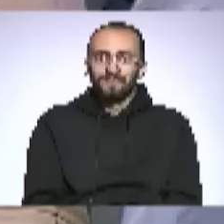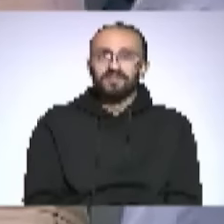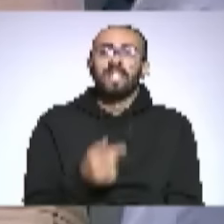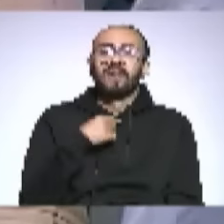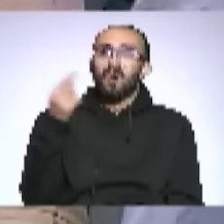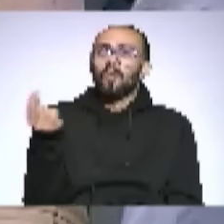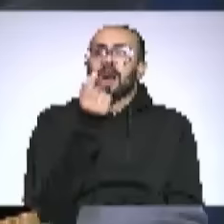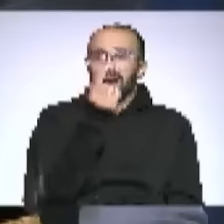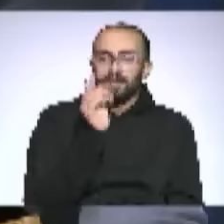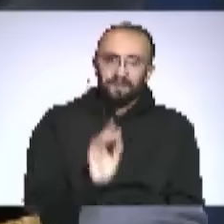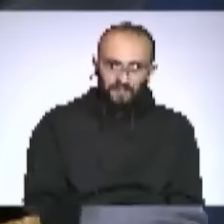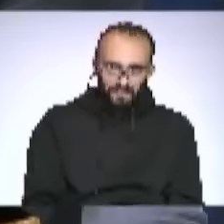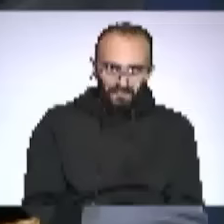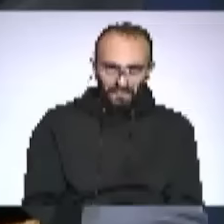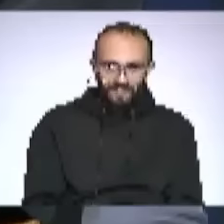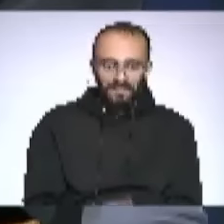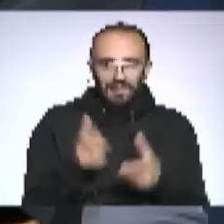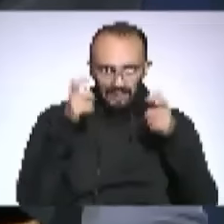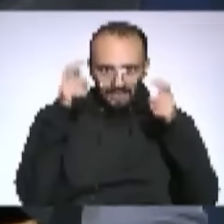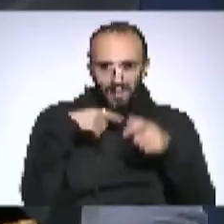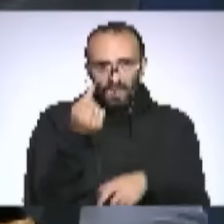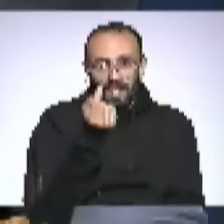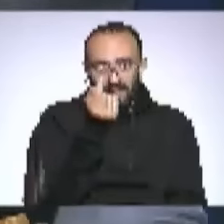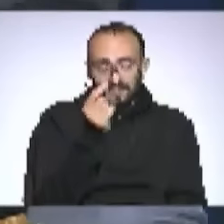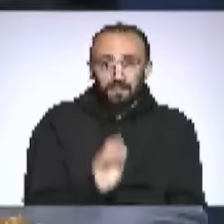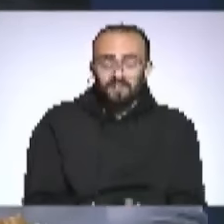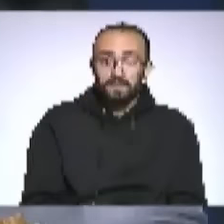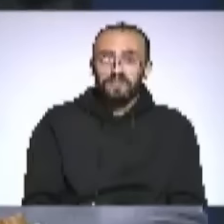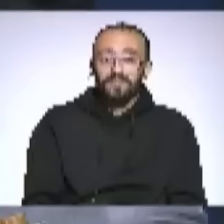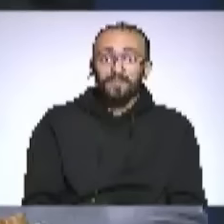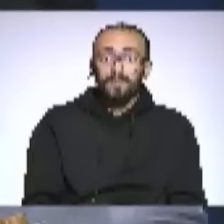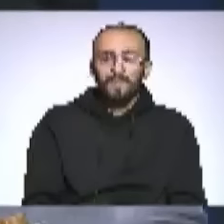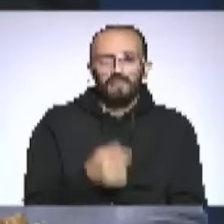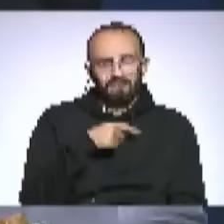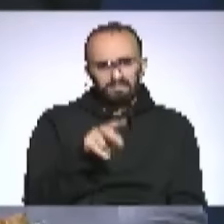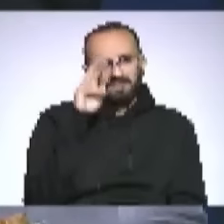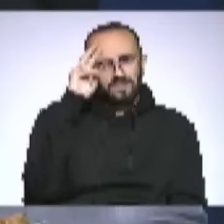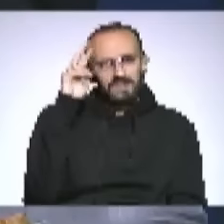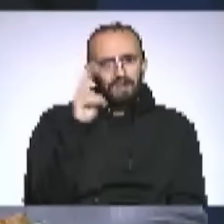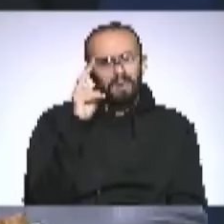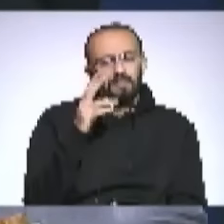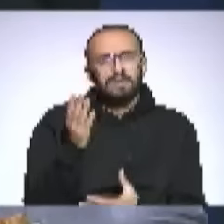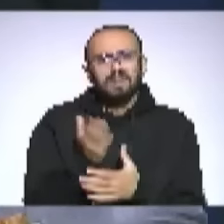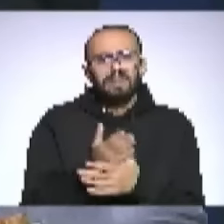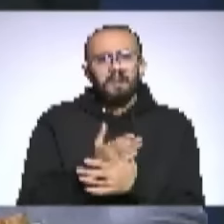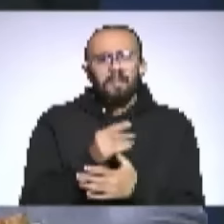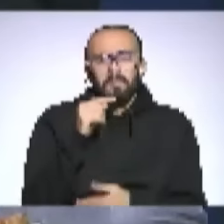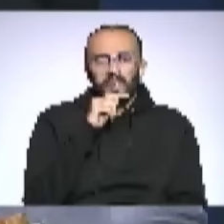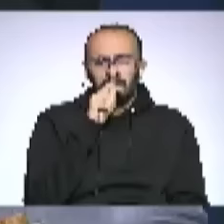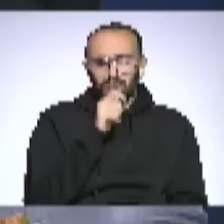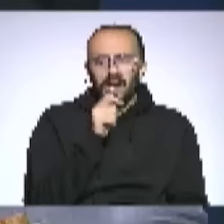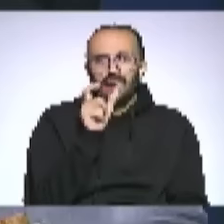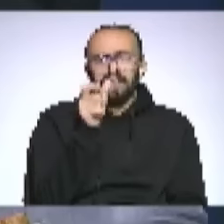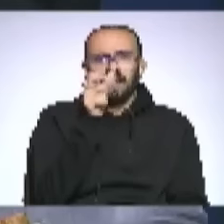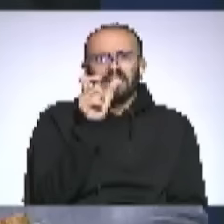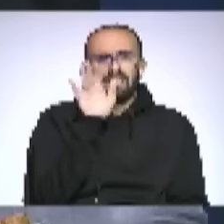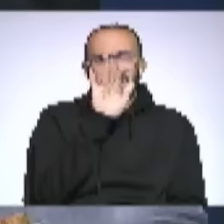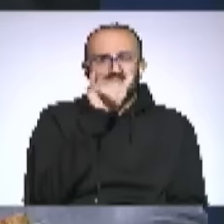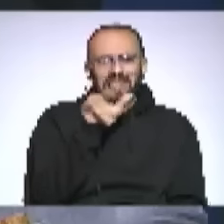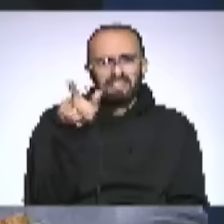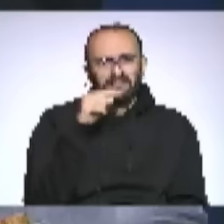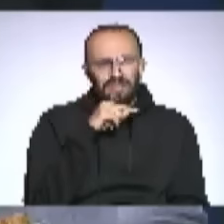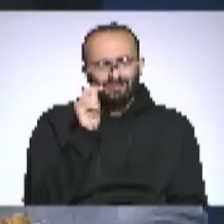لها حاجه عايز اقوللك يا حبيبتي انا استغربت الاهتمام نانسي بالقصه دي